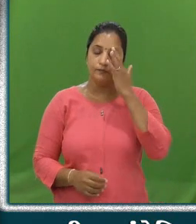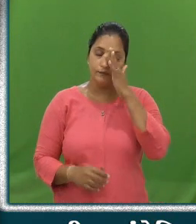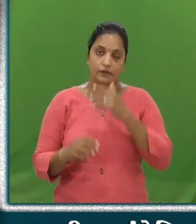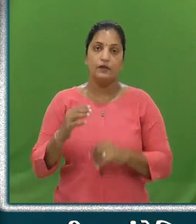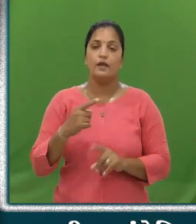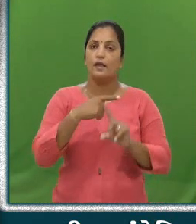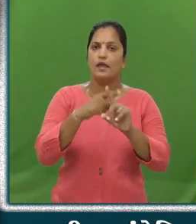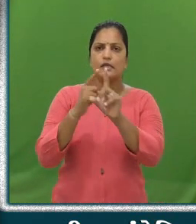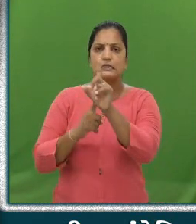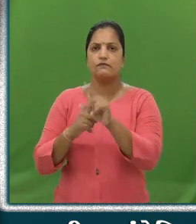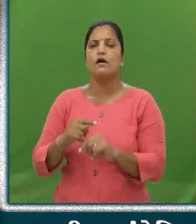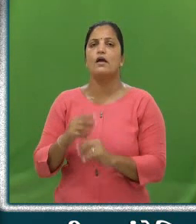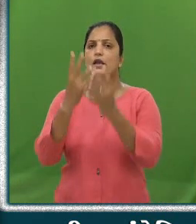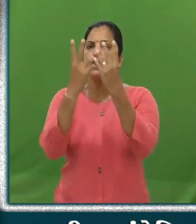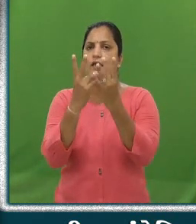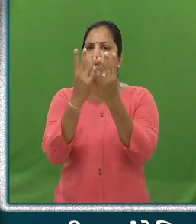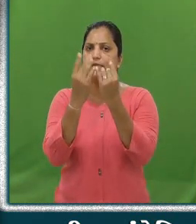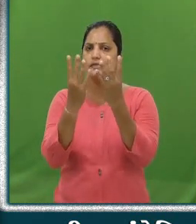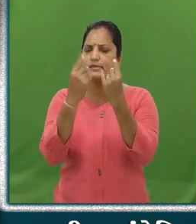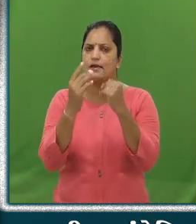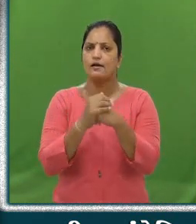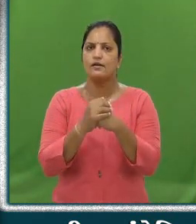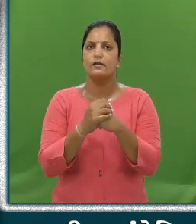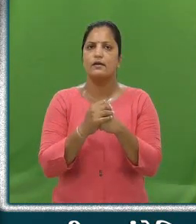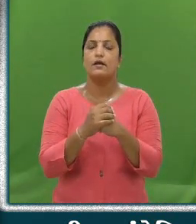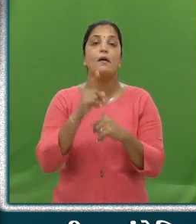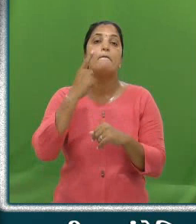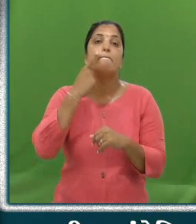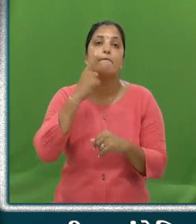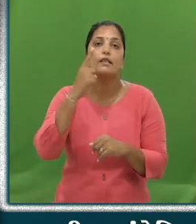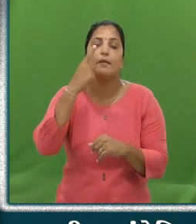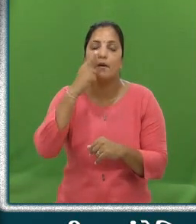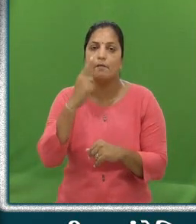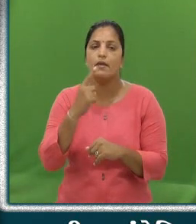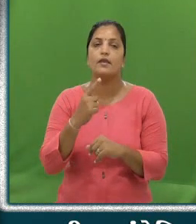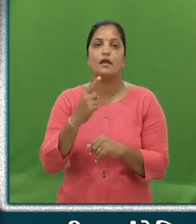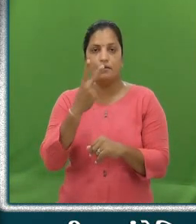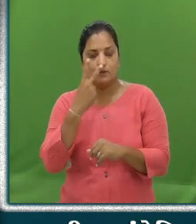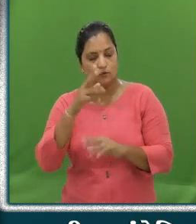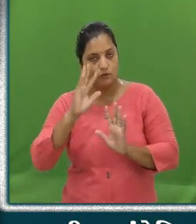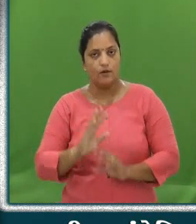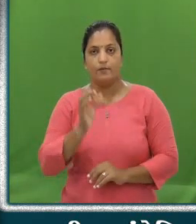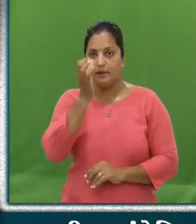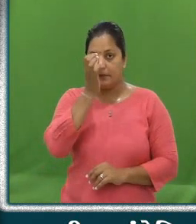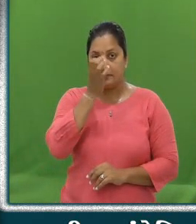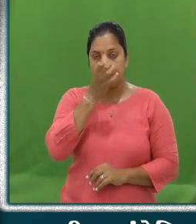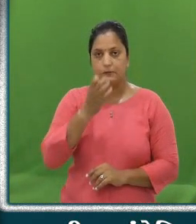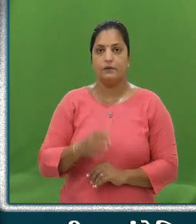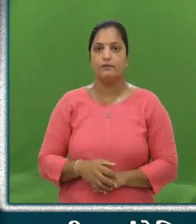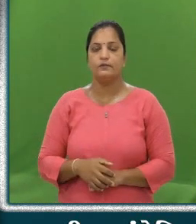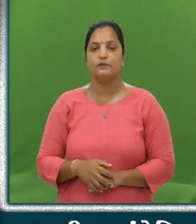કે રંગસૂત્રોની સંખ્યા જે છે એ હંમેશા તેઓના પિતૃ પેઢીની અંદર જેટલા રંગસૂત્રો હતા